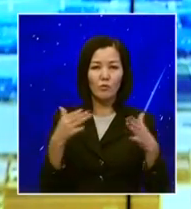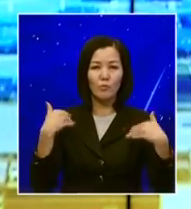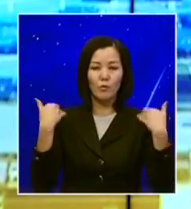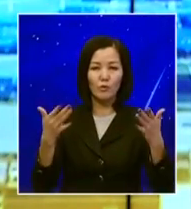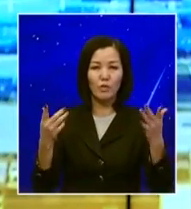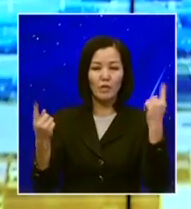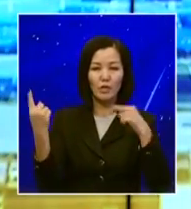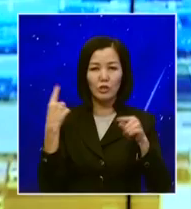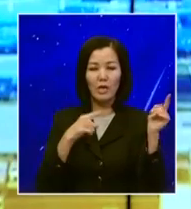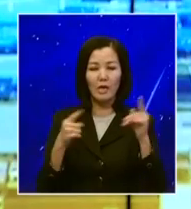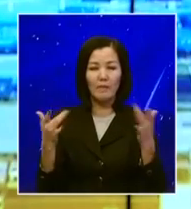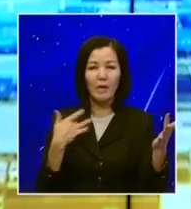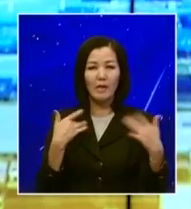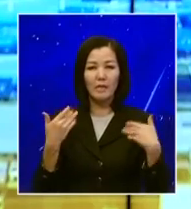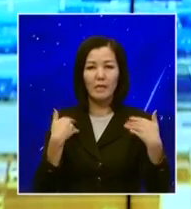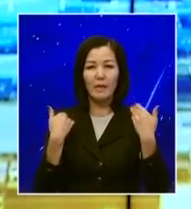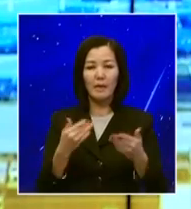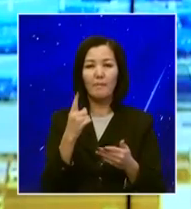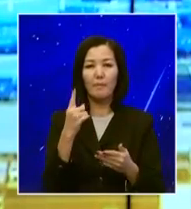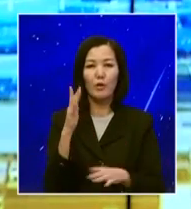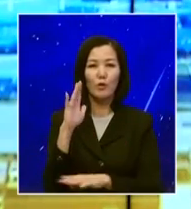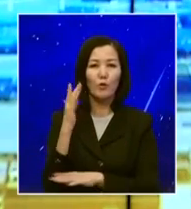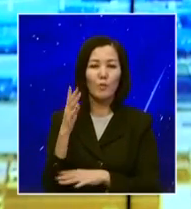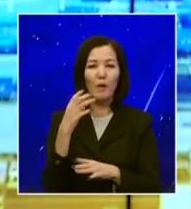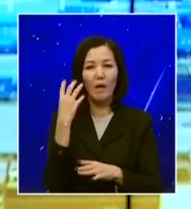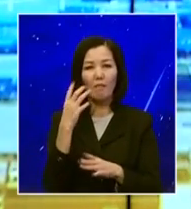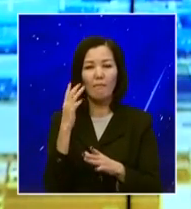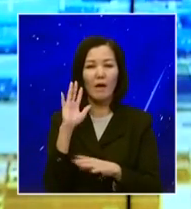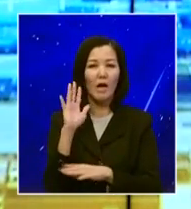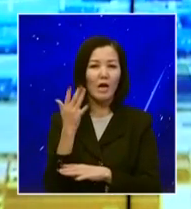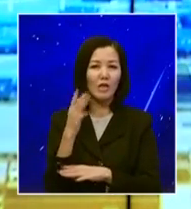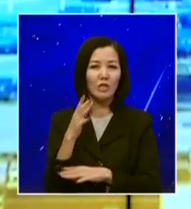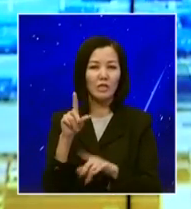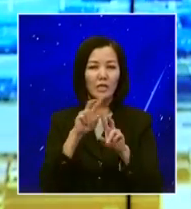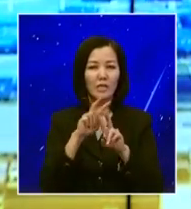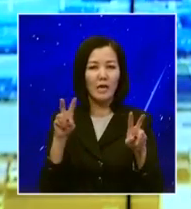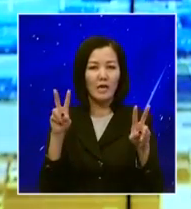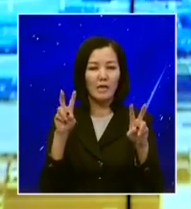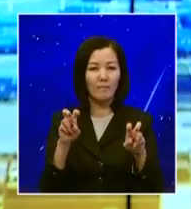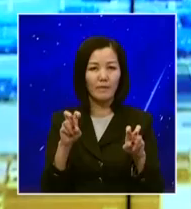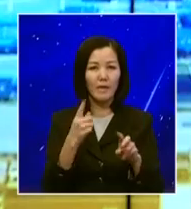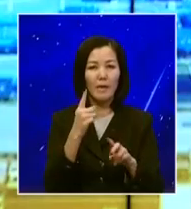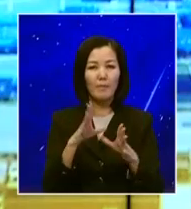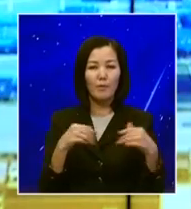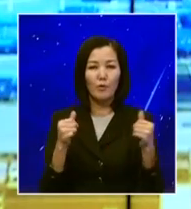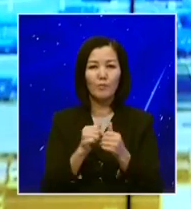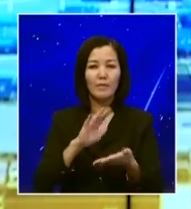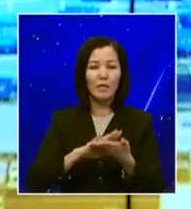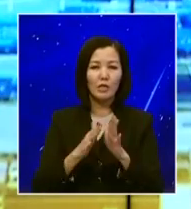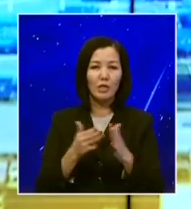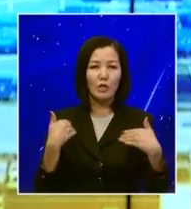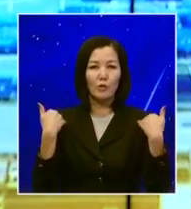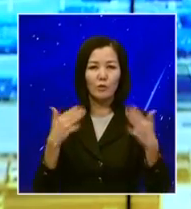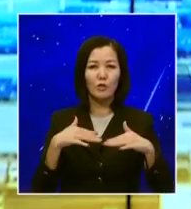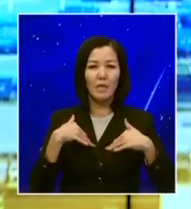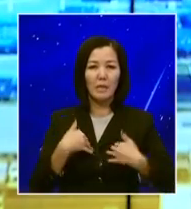Әлімбек Оразбековтың «Бір түп алмағаш» атты драмасын ұсынды. Балқаштық өнерпаздар сахнада бір жанұяның басындағы жағдайды көрсетті.